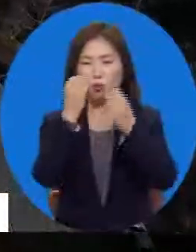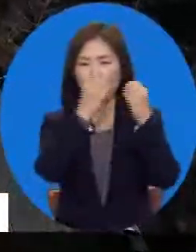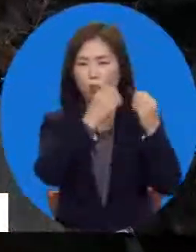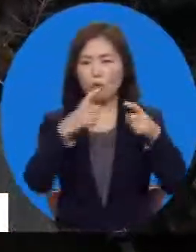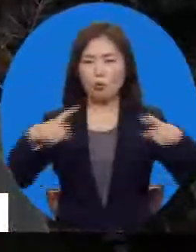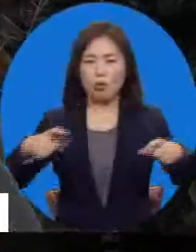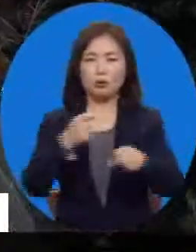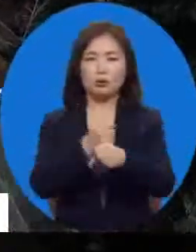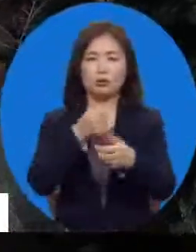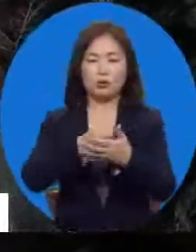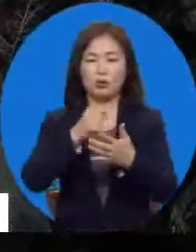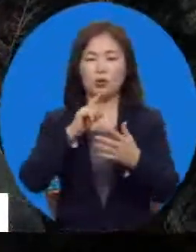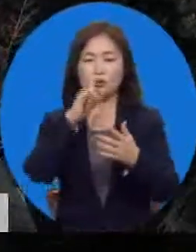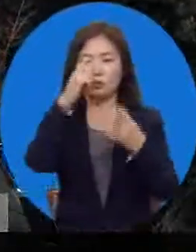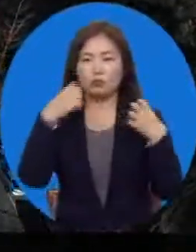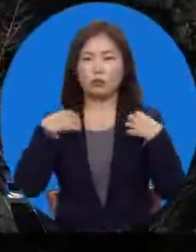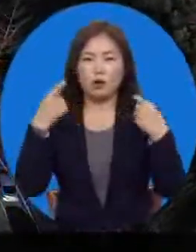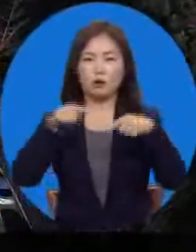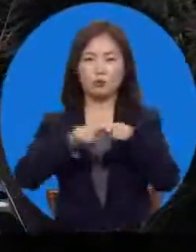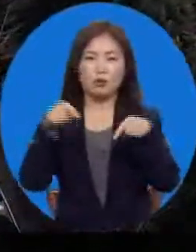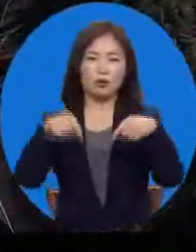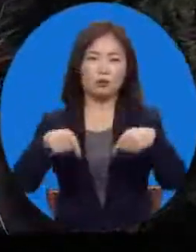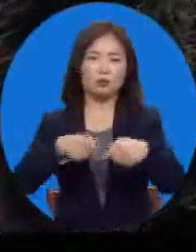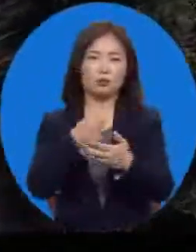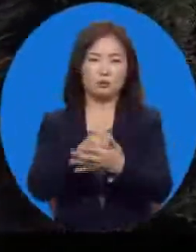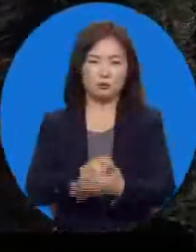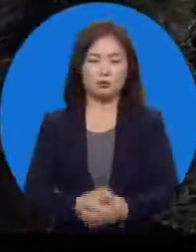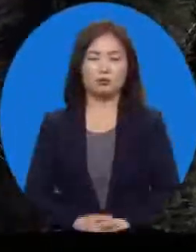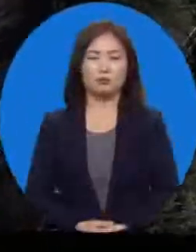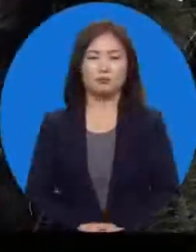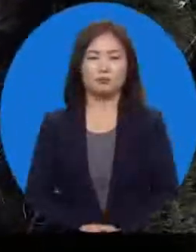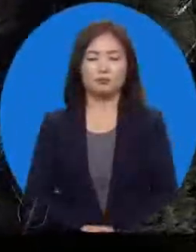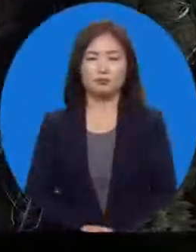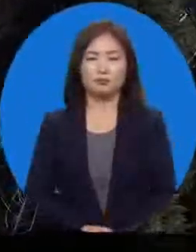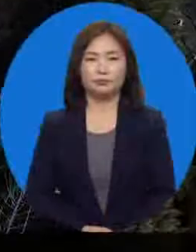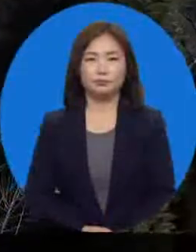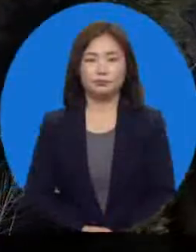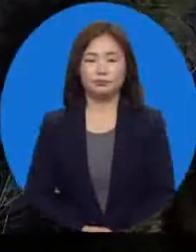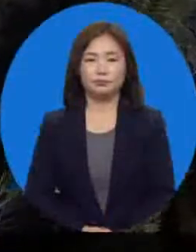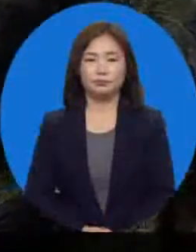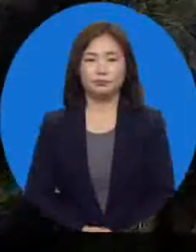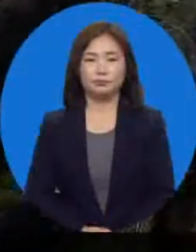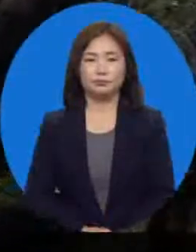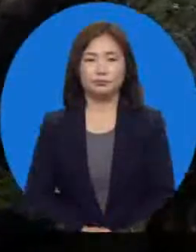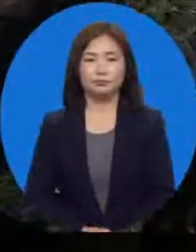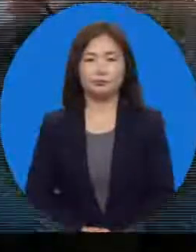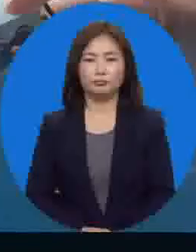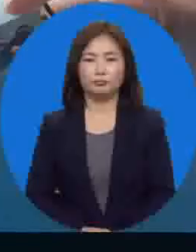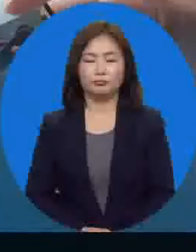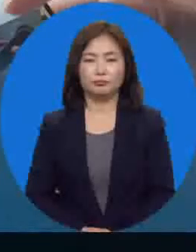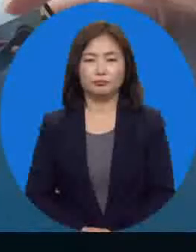정해 중앙정부와 협의해 나가기로 했습니다. MBC 뉴스 권윤수입니다.